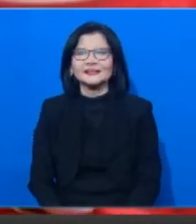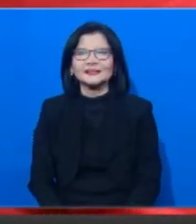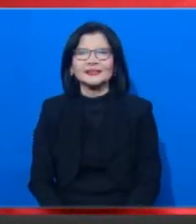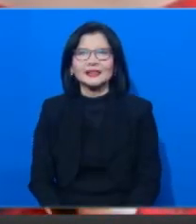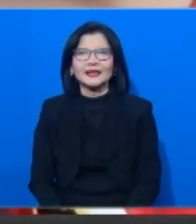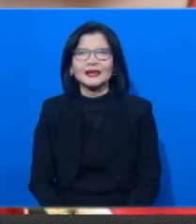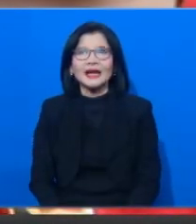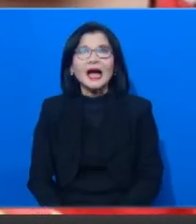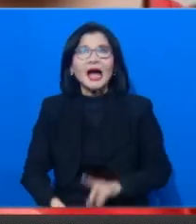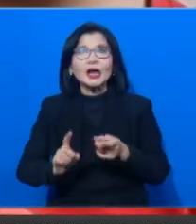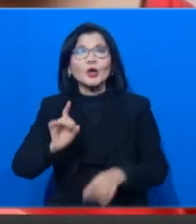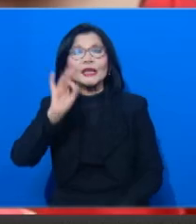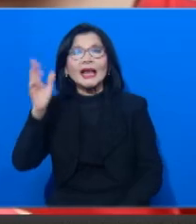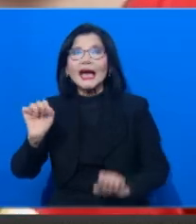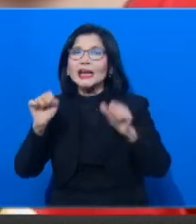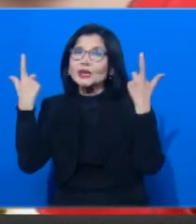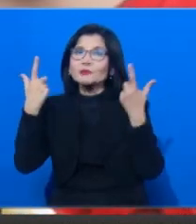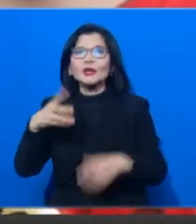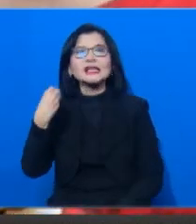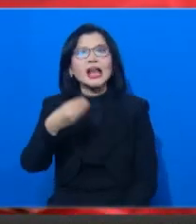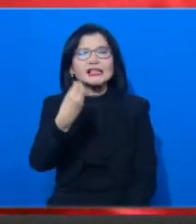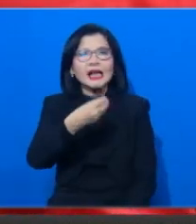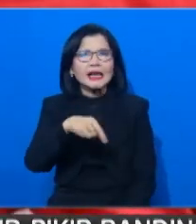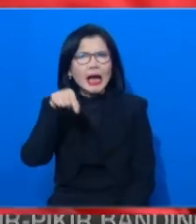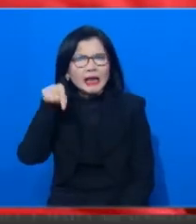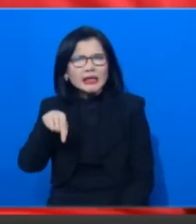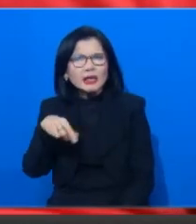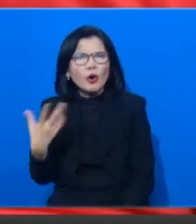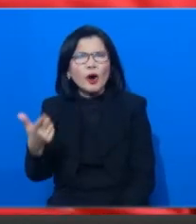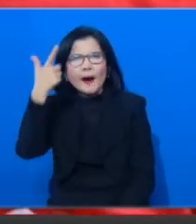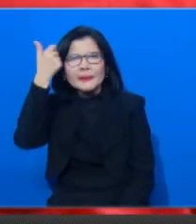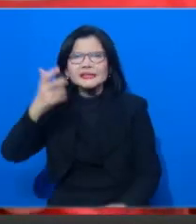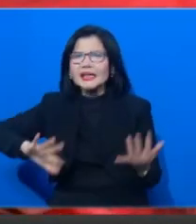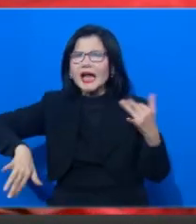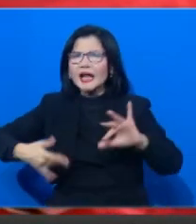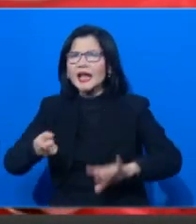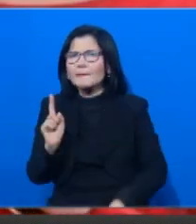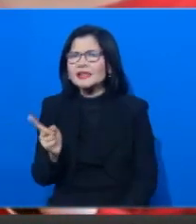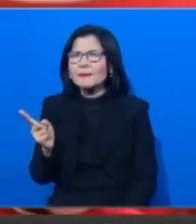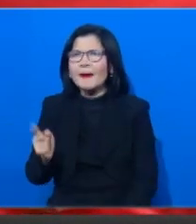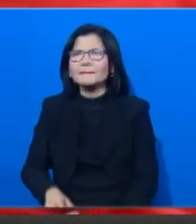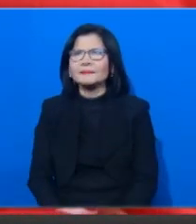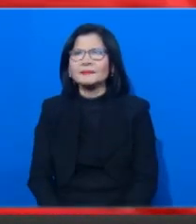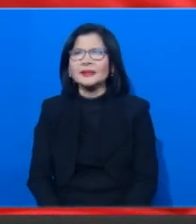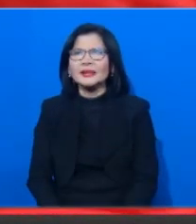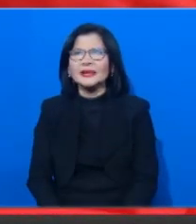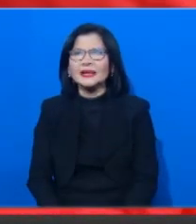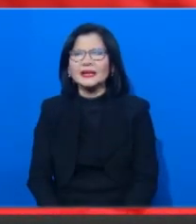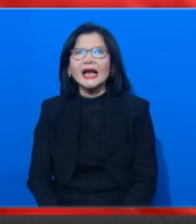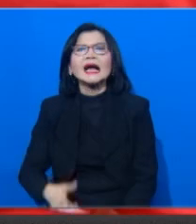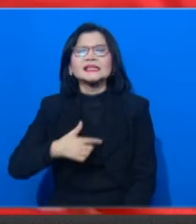Iya, suka. Kalau yang lain-lain kan libur sekolahnya jalan-jalan. Ini ya. Kalian kok ini latihan nari kenapa? Lebih? Soalnya lebih senang